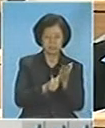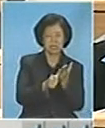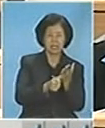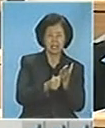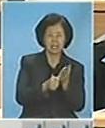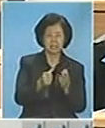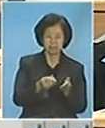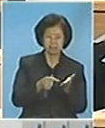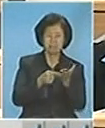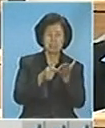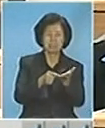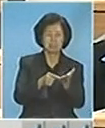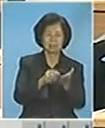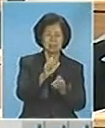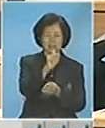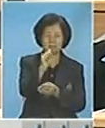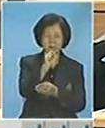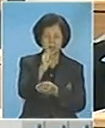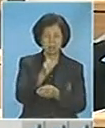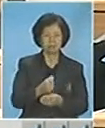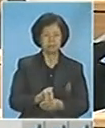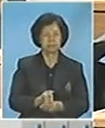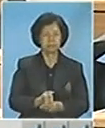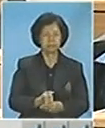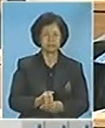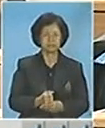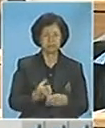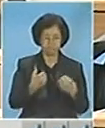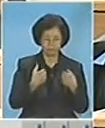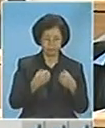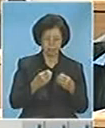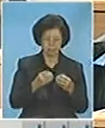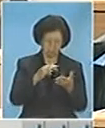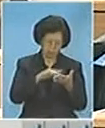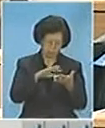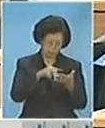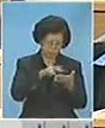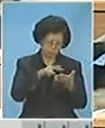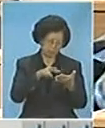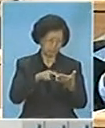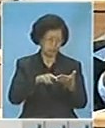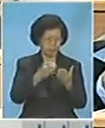าแล้วก็เสนอต่อสภาเข้ามานะคะเมื่อได้มีโอกาสไปศึกษาในรายละเอียดของ